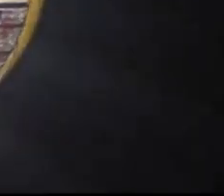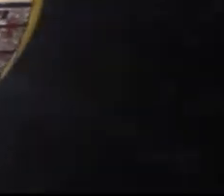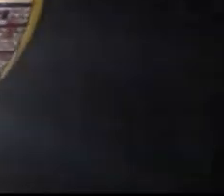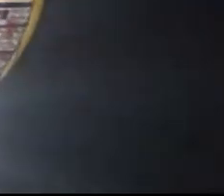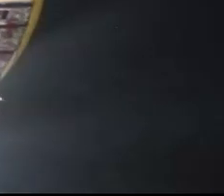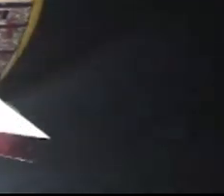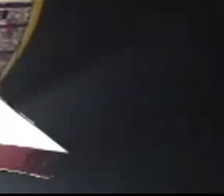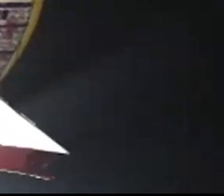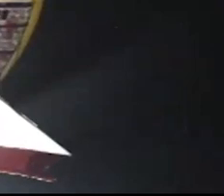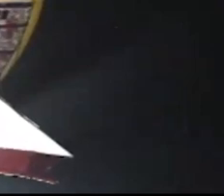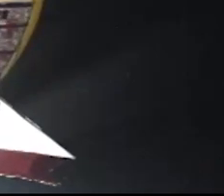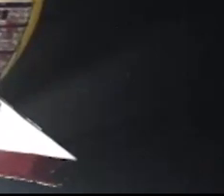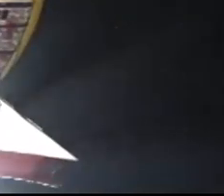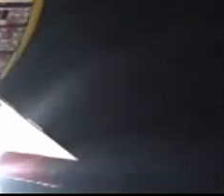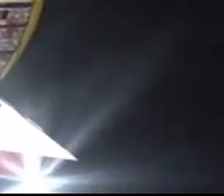سغا